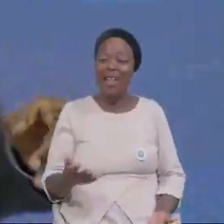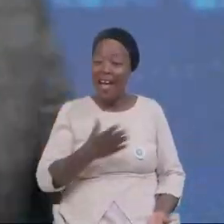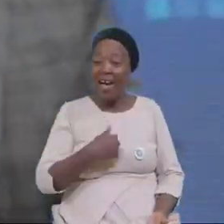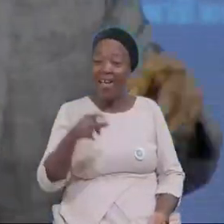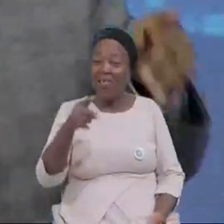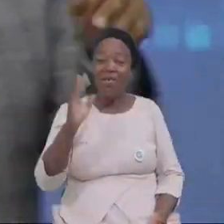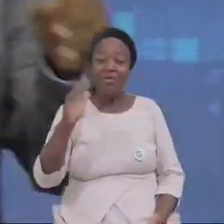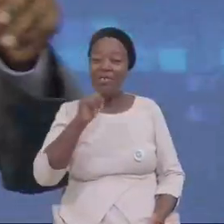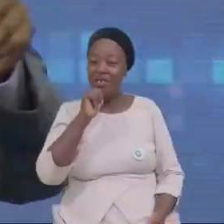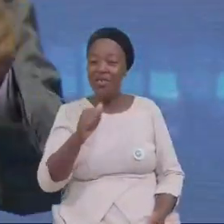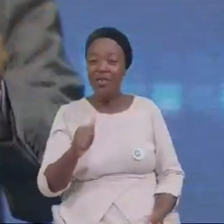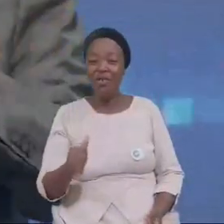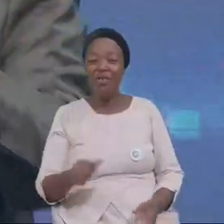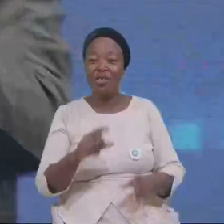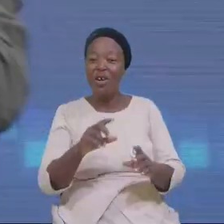Et tu ne